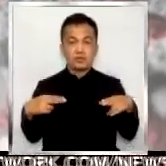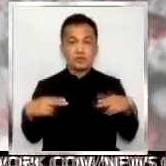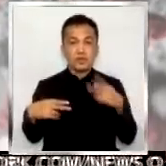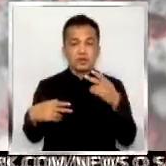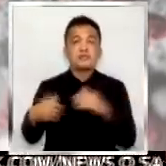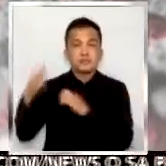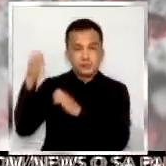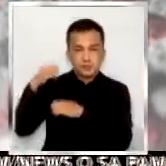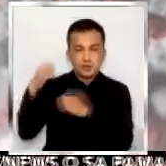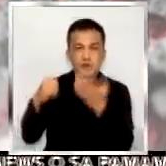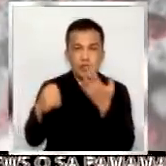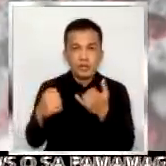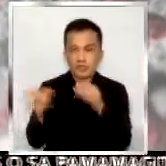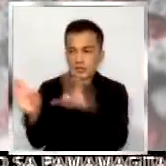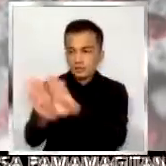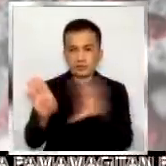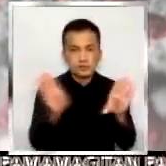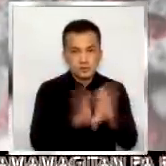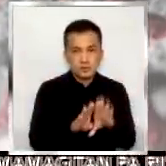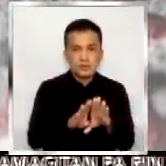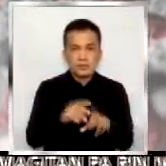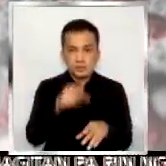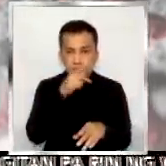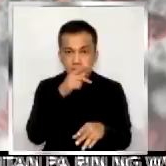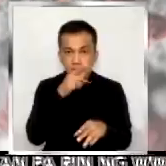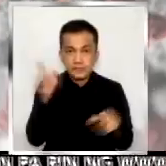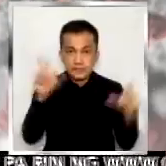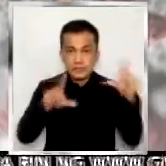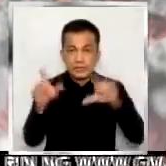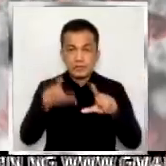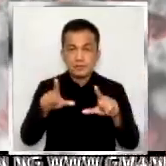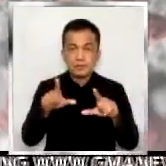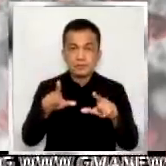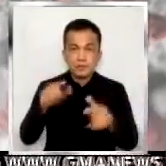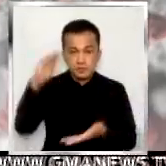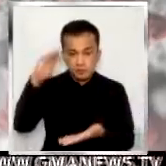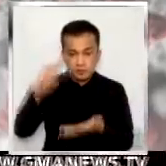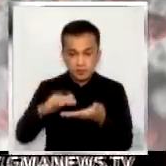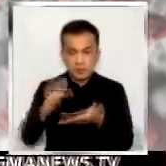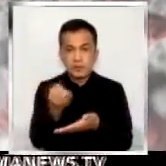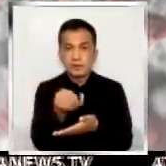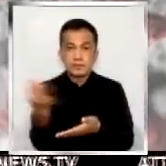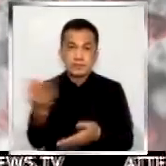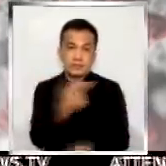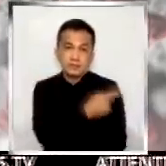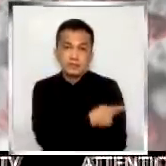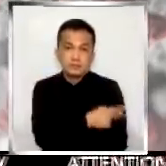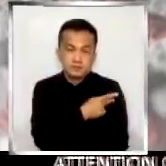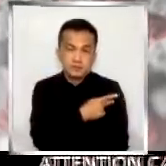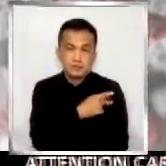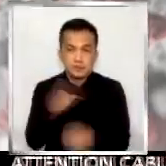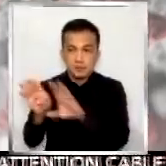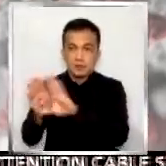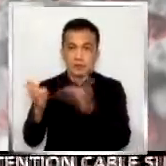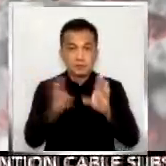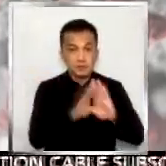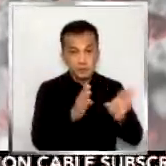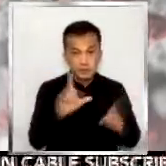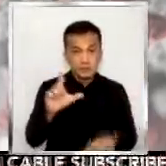ang maraming pribadong laboratorio at bumaba ang bilang ng mga pasyente sa mga bukas na lab. Nadagdagan naman